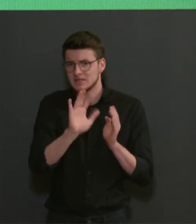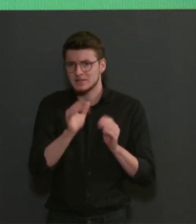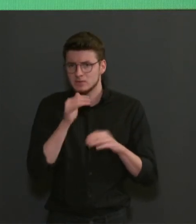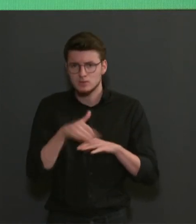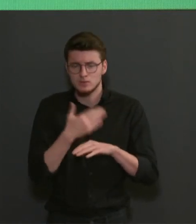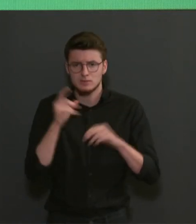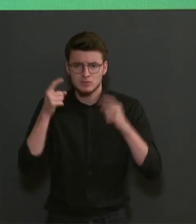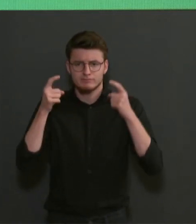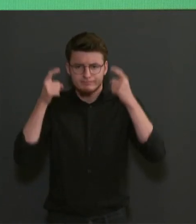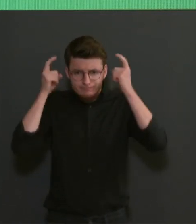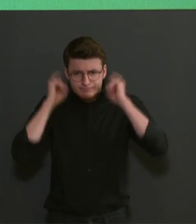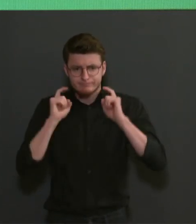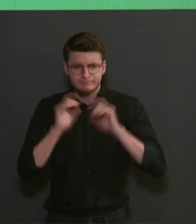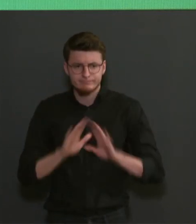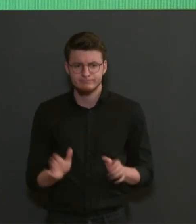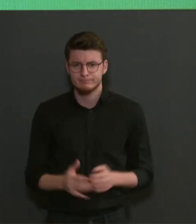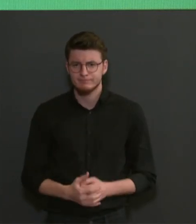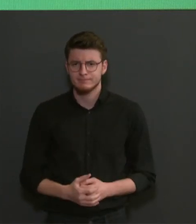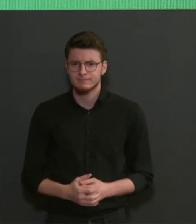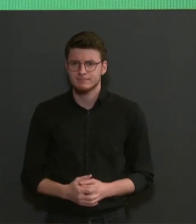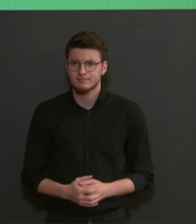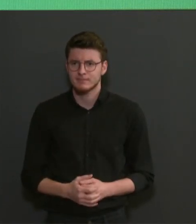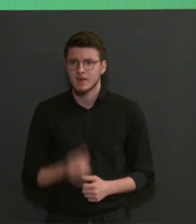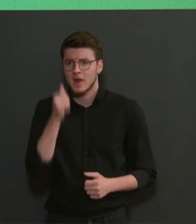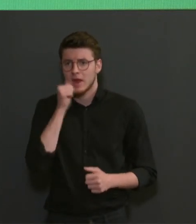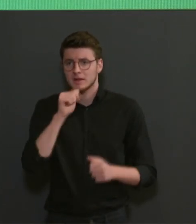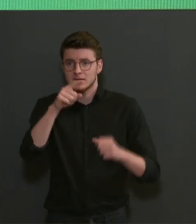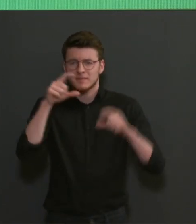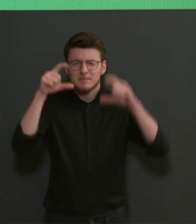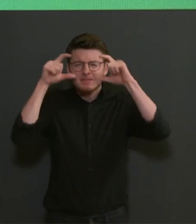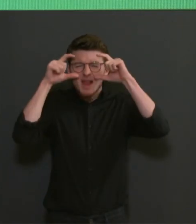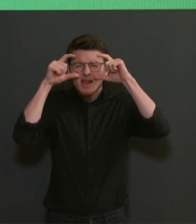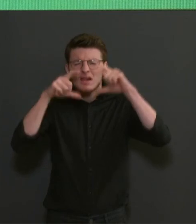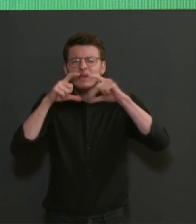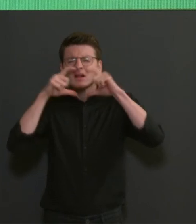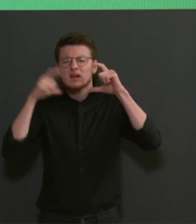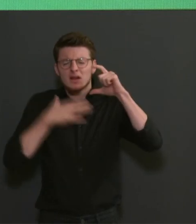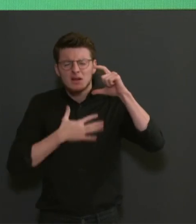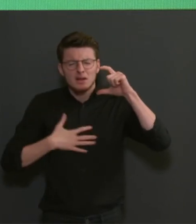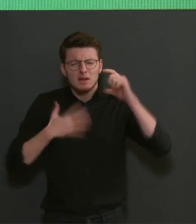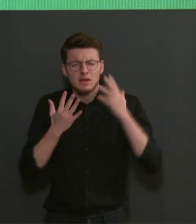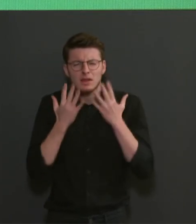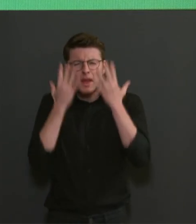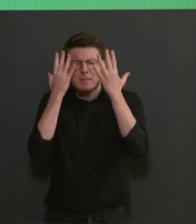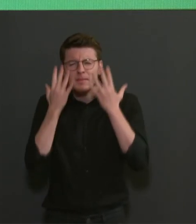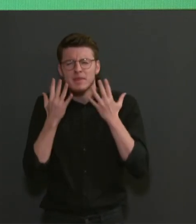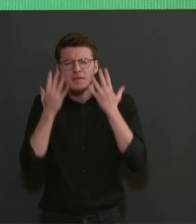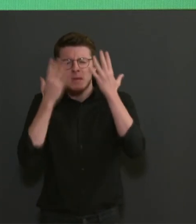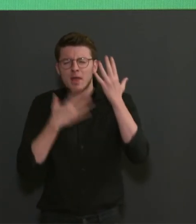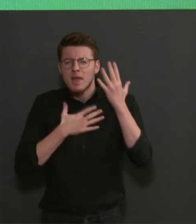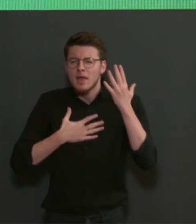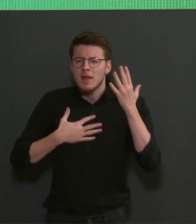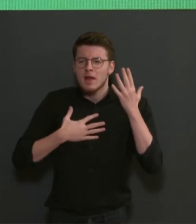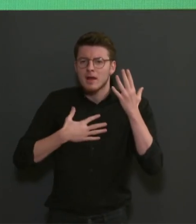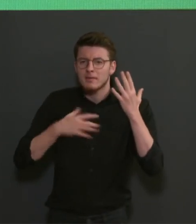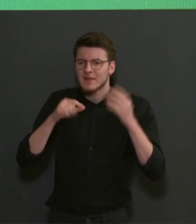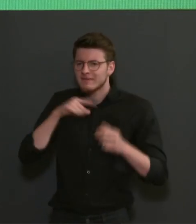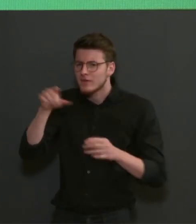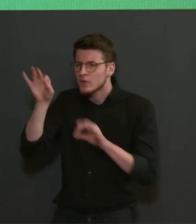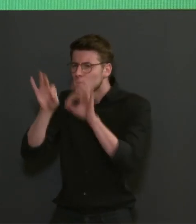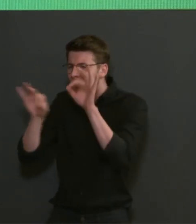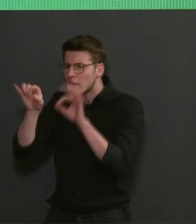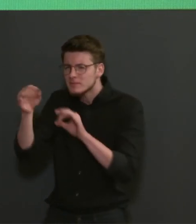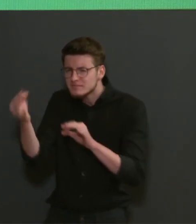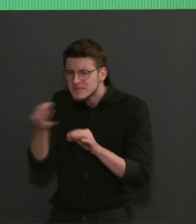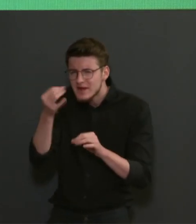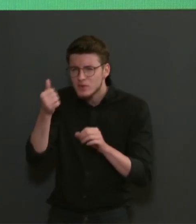Indien u problemen heeft met het aandampen van uw brilglazen, denk er dan aan dat er goede producten in de handel zijn om uw glazen mee te behandelen.